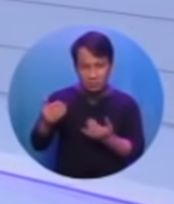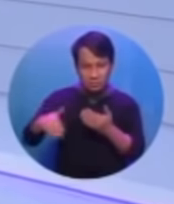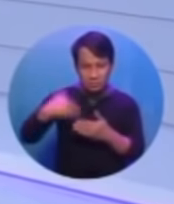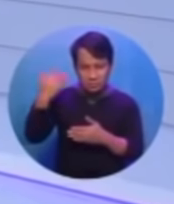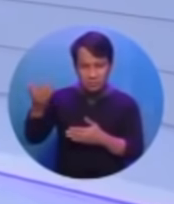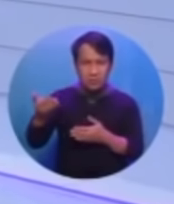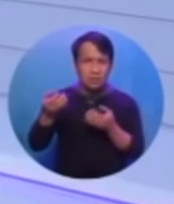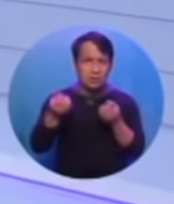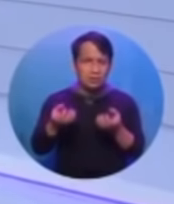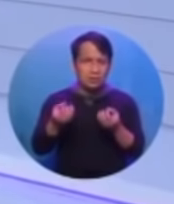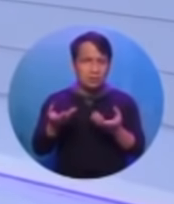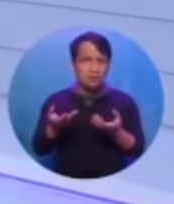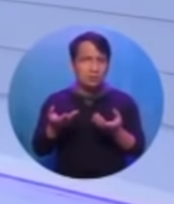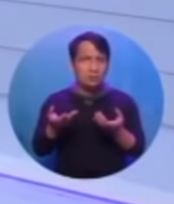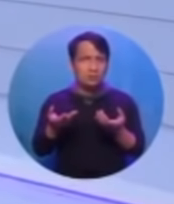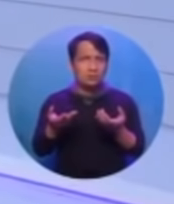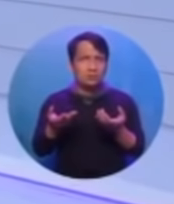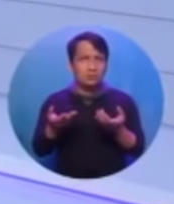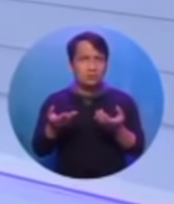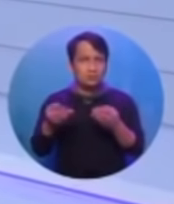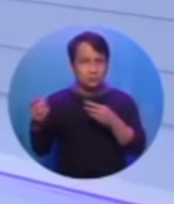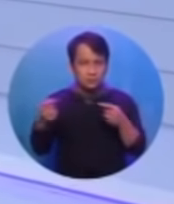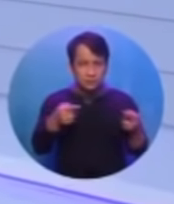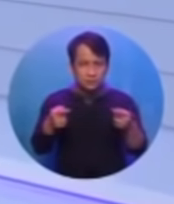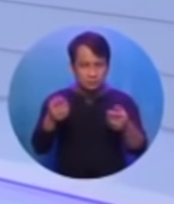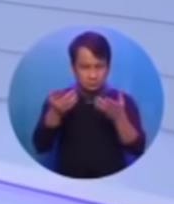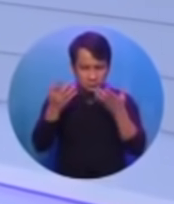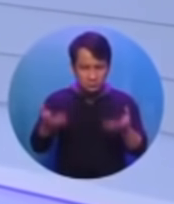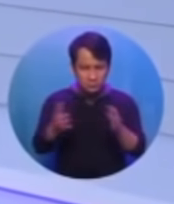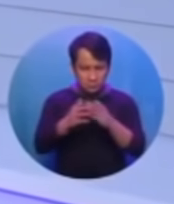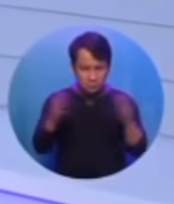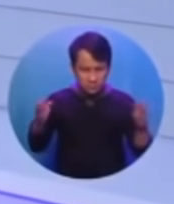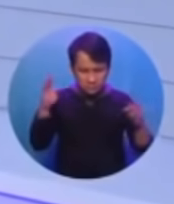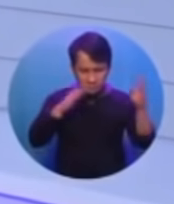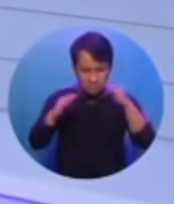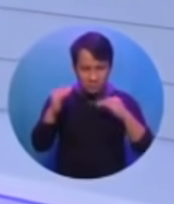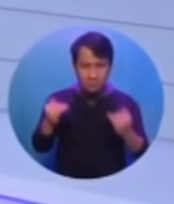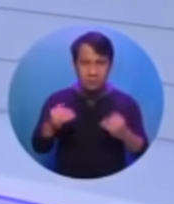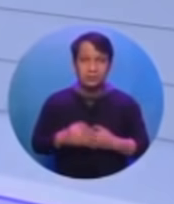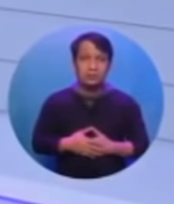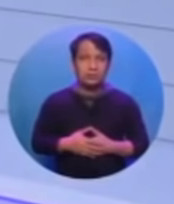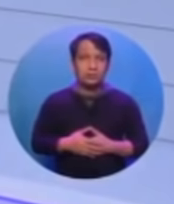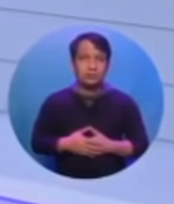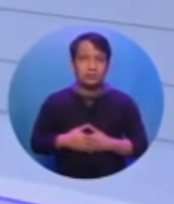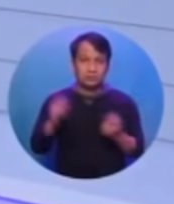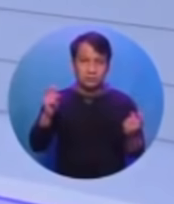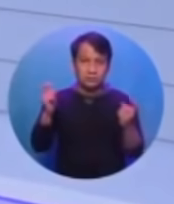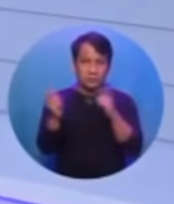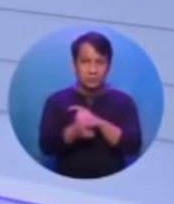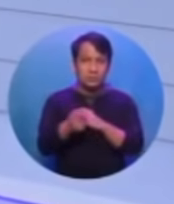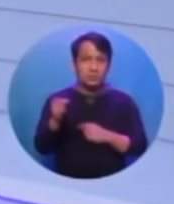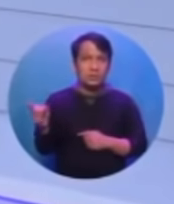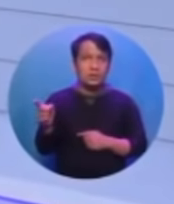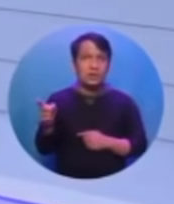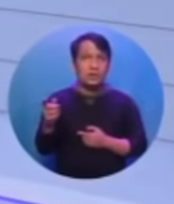then because marami silang na pinagdaan ng mga problema, then nag-iba na yung